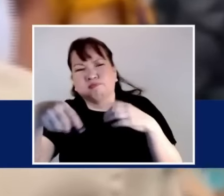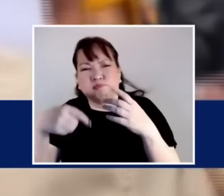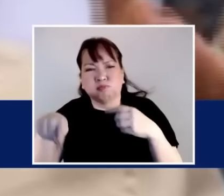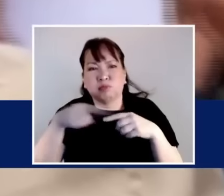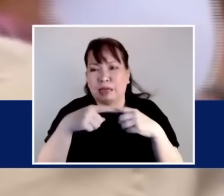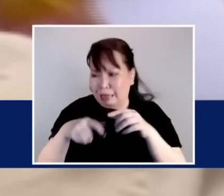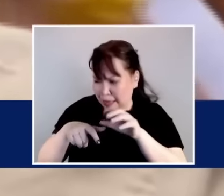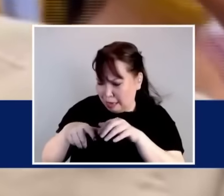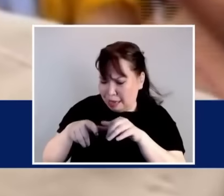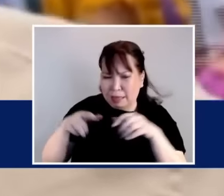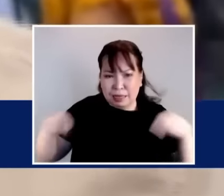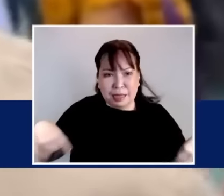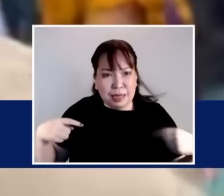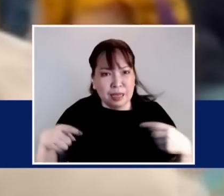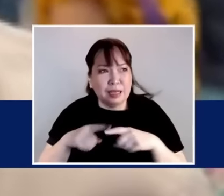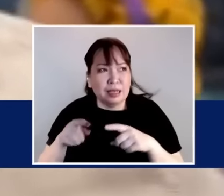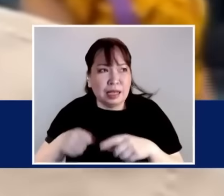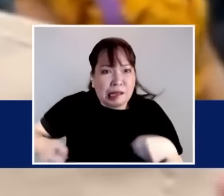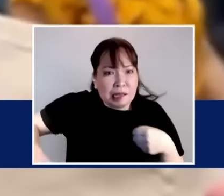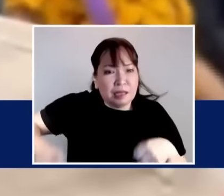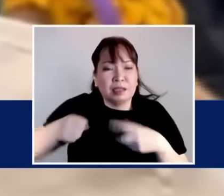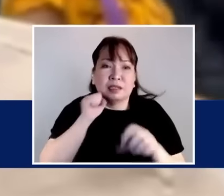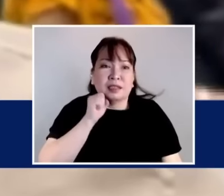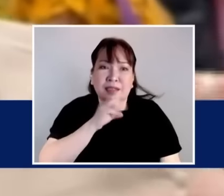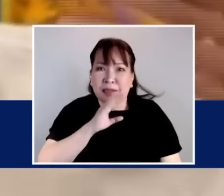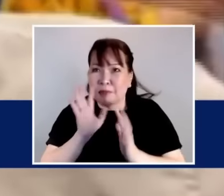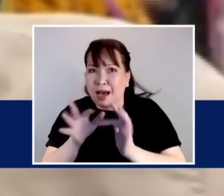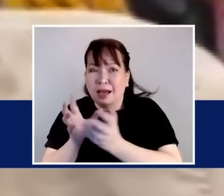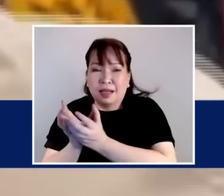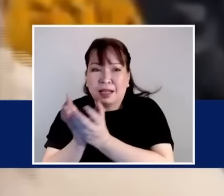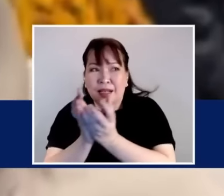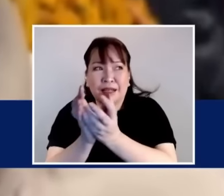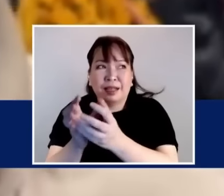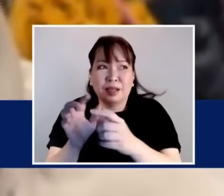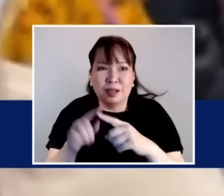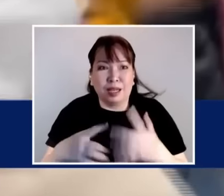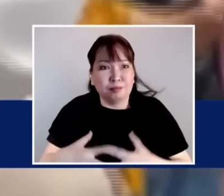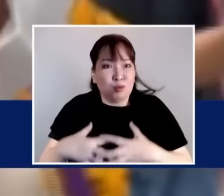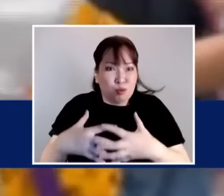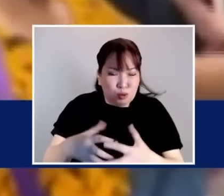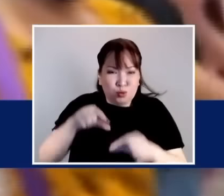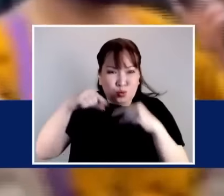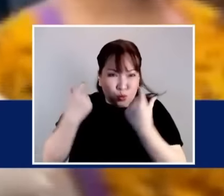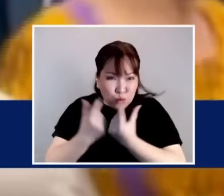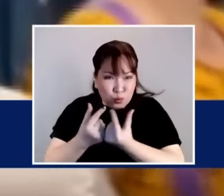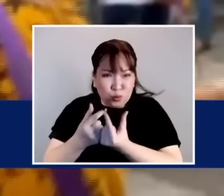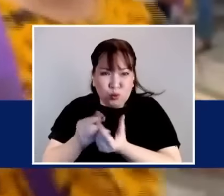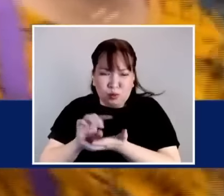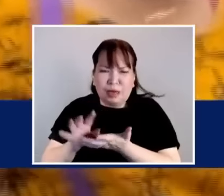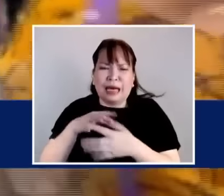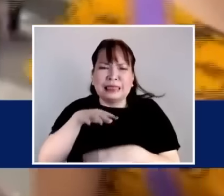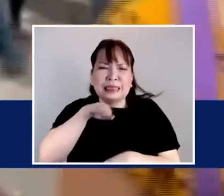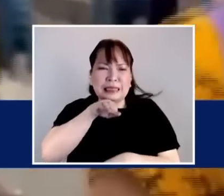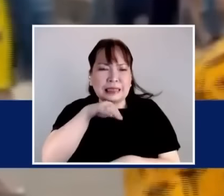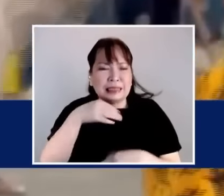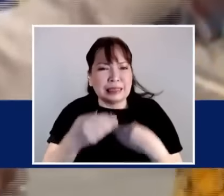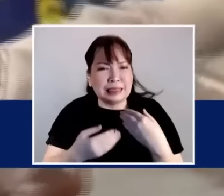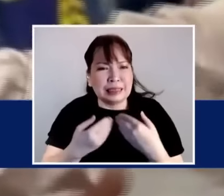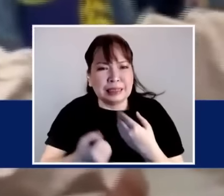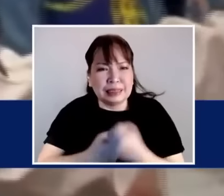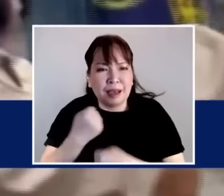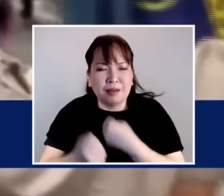PWD, may mga sinetesitin, may mga ano, may mga buntis. Opo. So nahihirapan kami. So nung